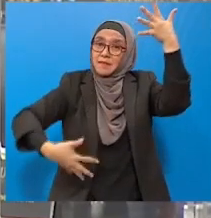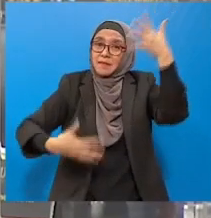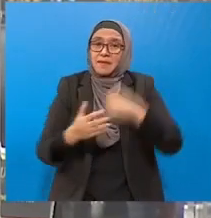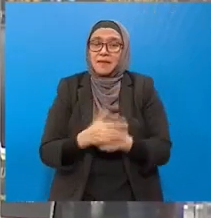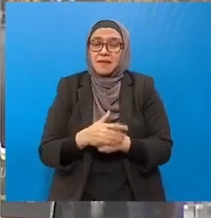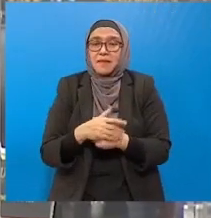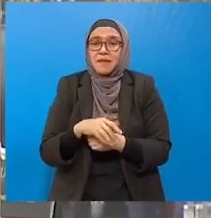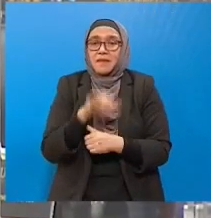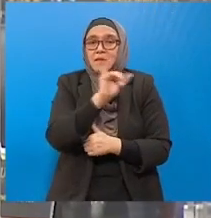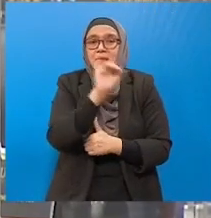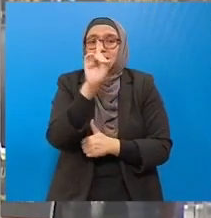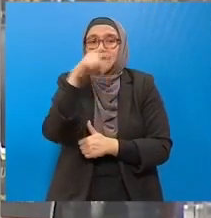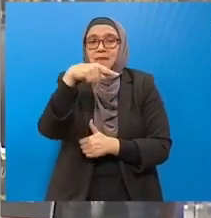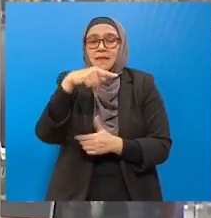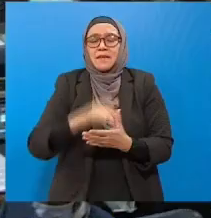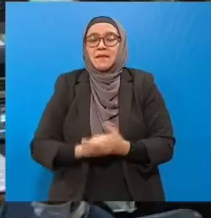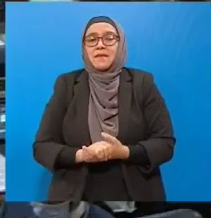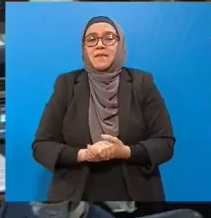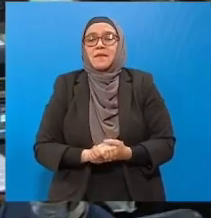betul